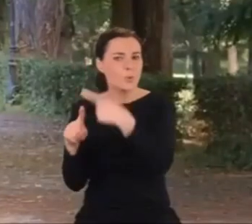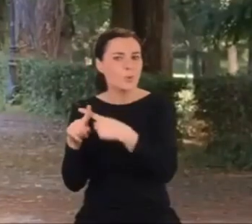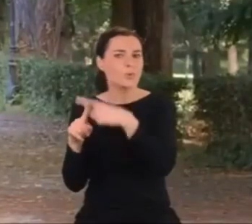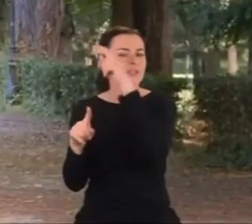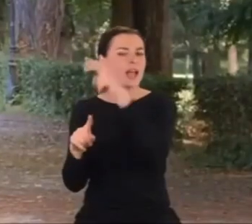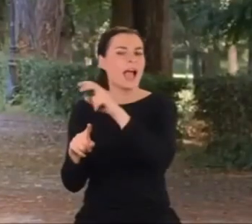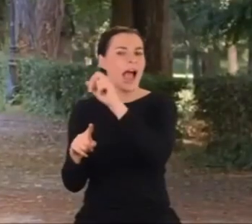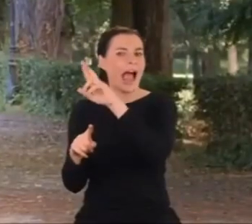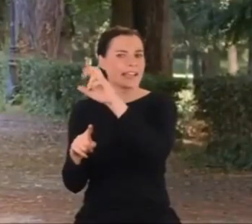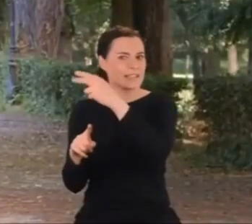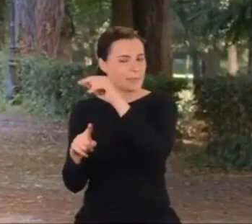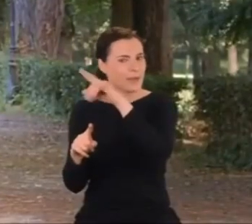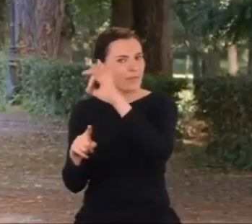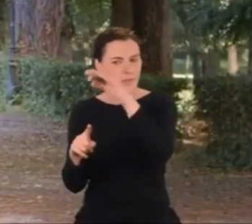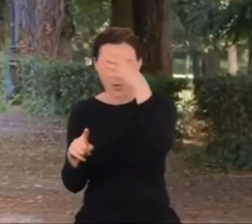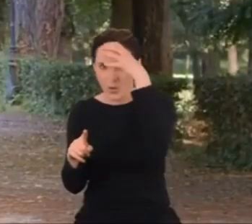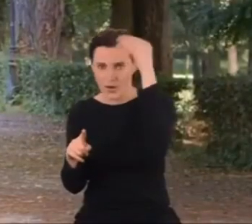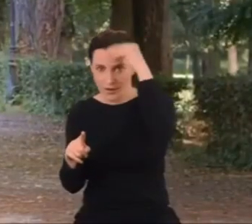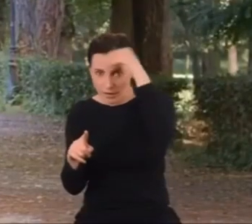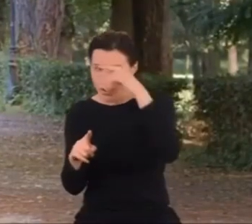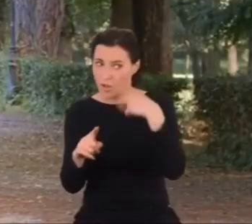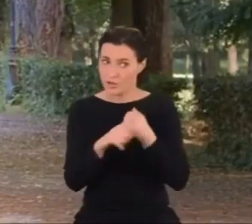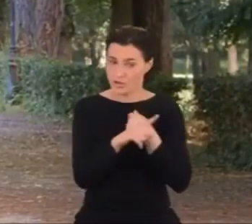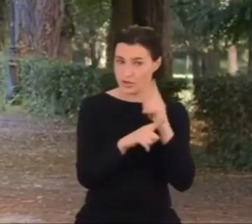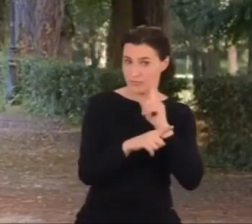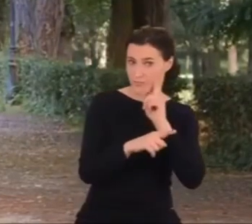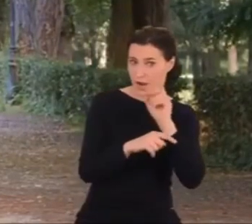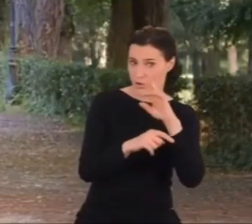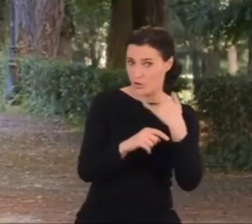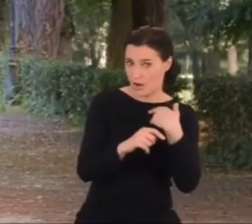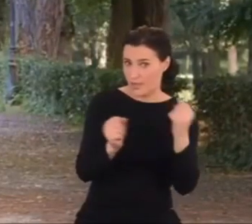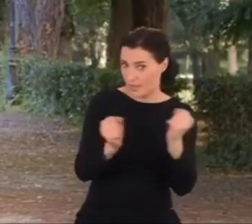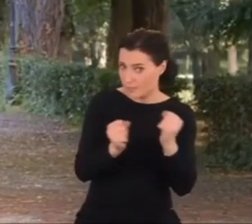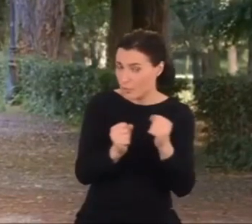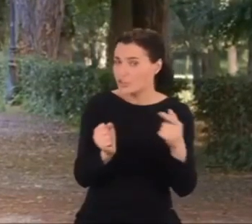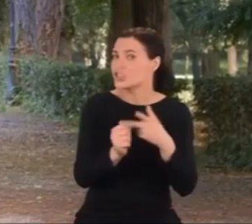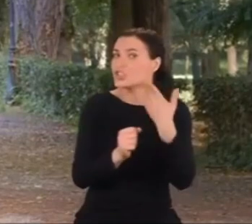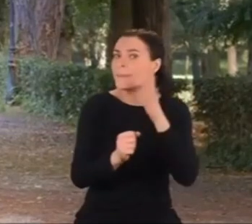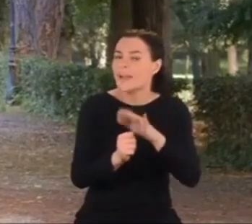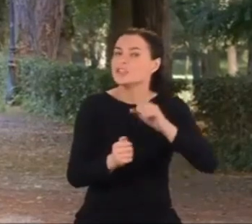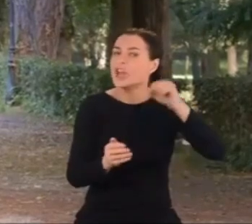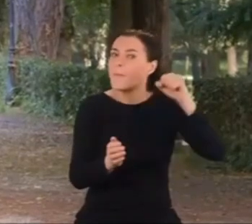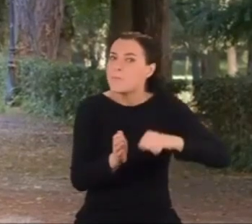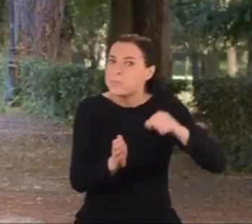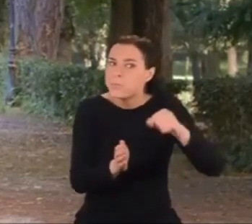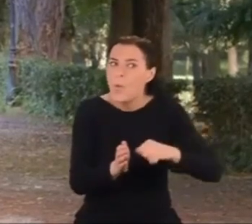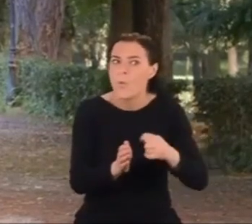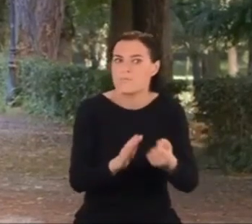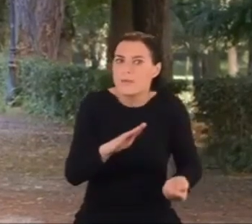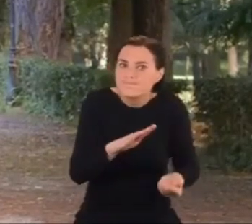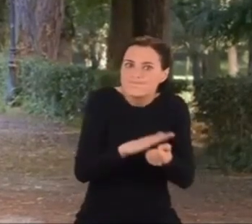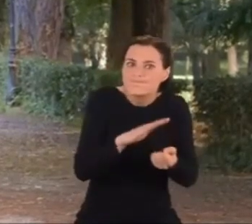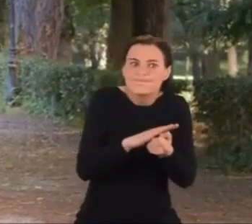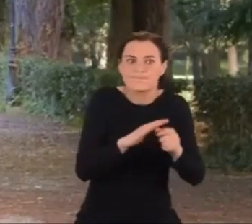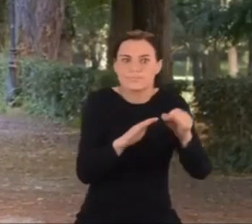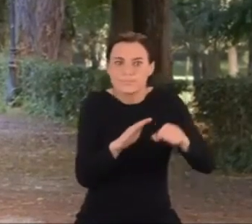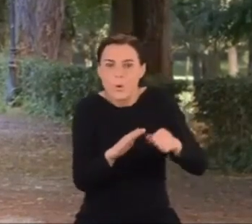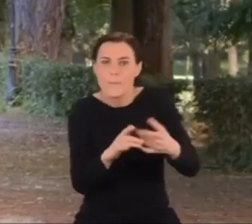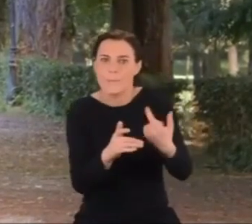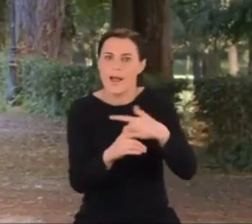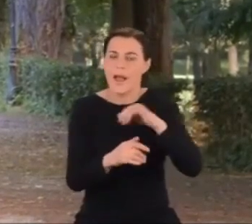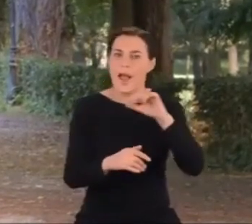Czyżby Majorana przestraszył się fizyki jądrowej i bomby atomowej? Dlaczego porzucił badania?